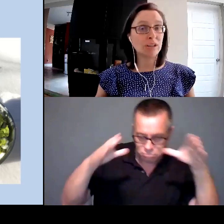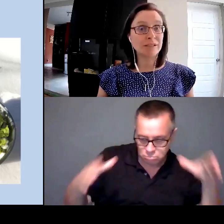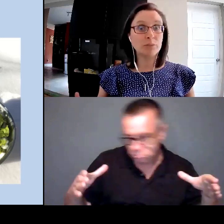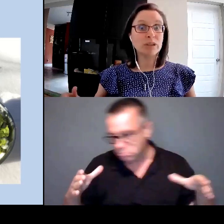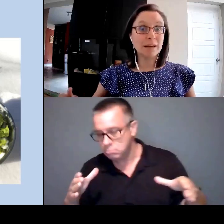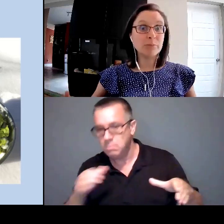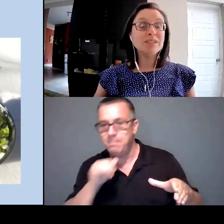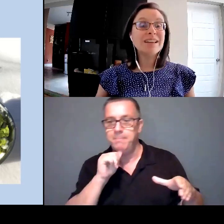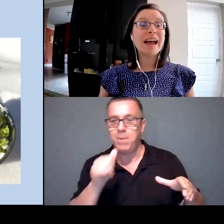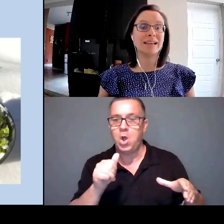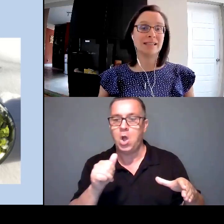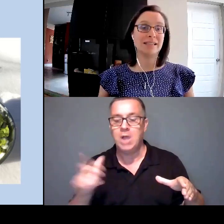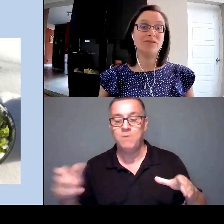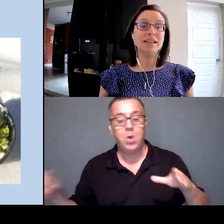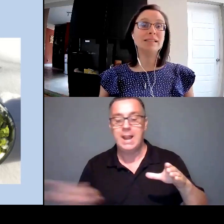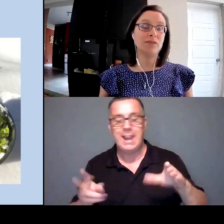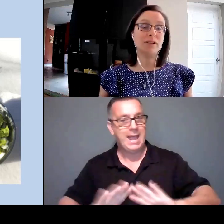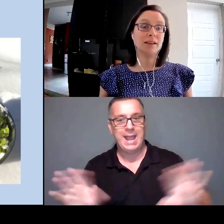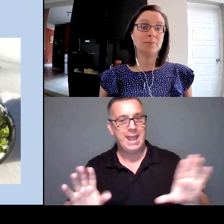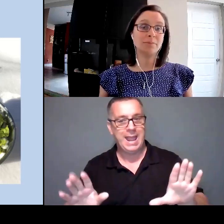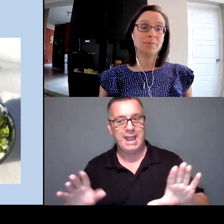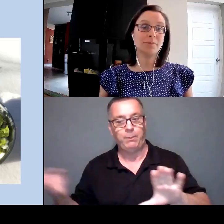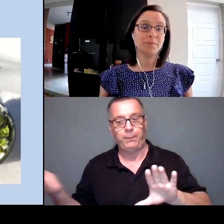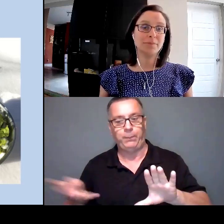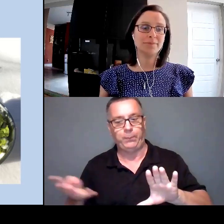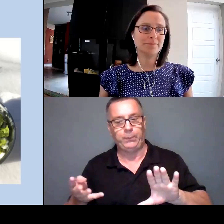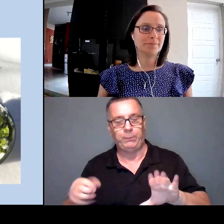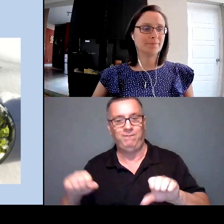pour qu'il n'y ait pas d'air qui vienne s'infiltrer.